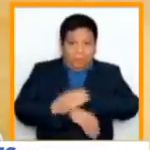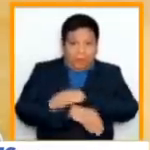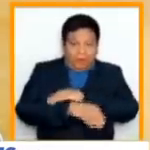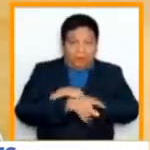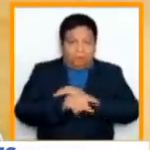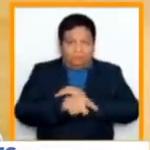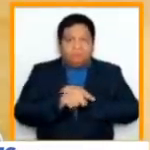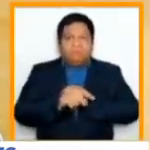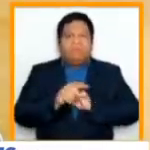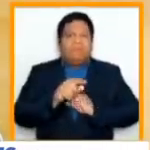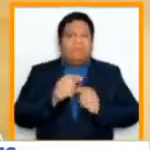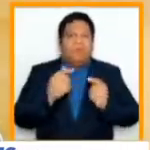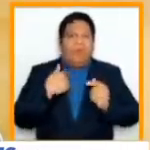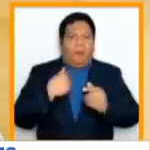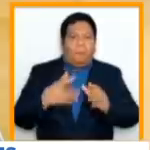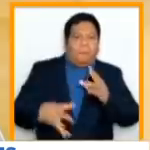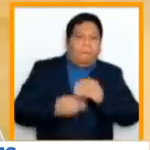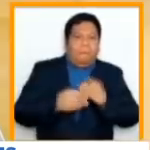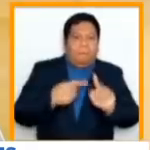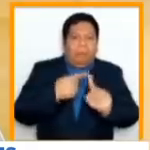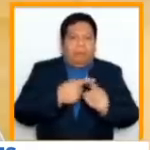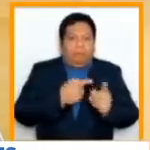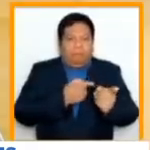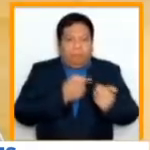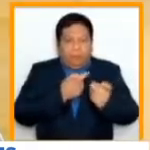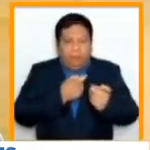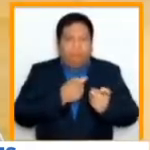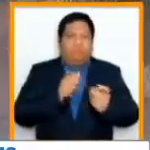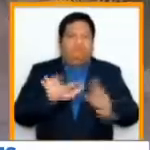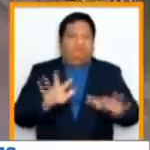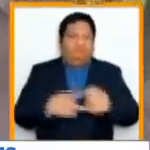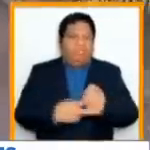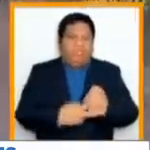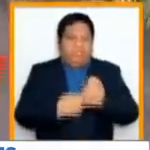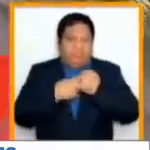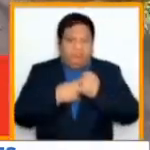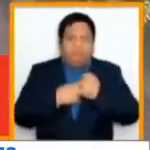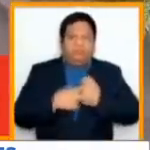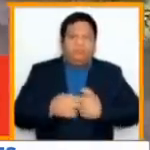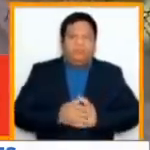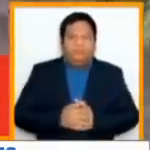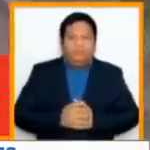kanilang mga kliyente. May unang balita si John Consulta.